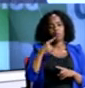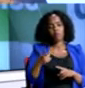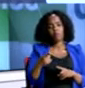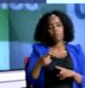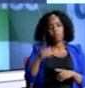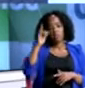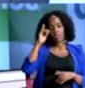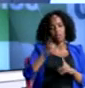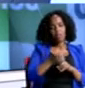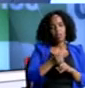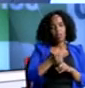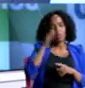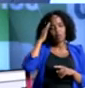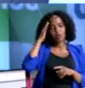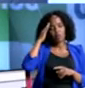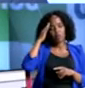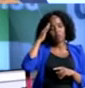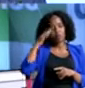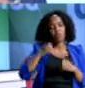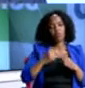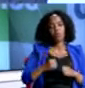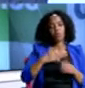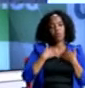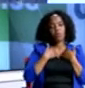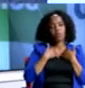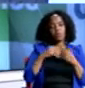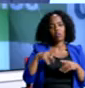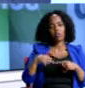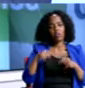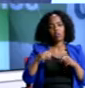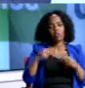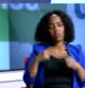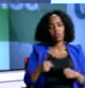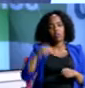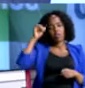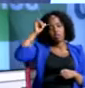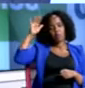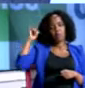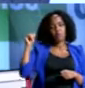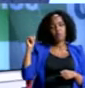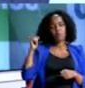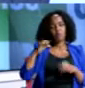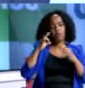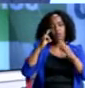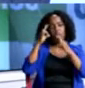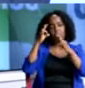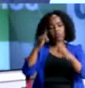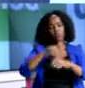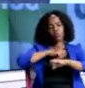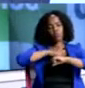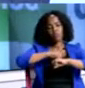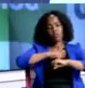qabamusa erret defne beru dendew qabna defne berri yalu dafa kesmes nemo tebra at deberso akendendenye ittisu